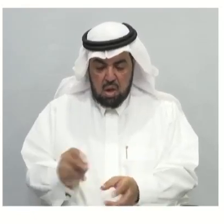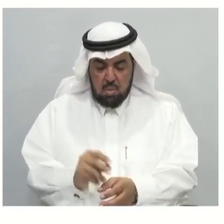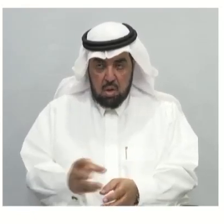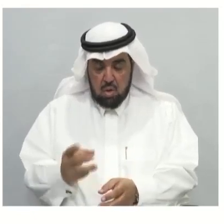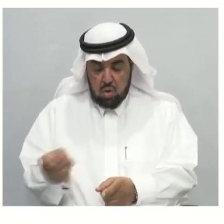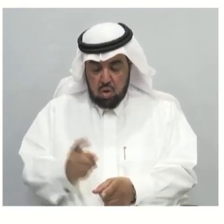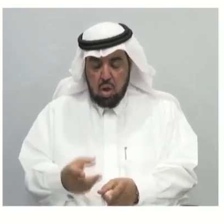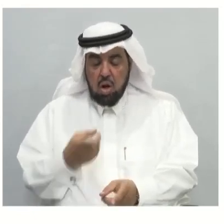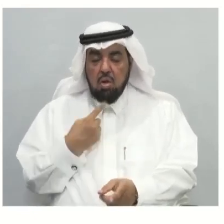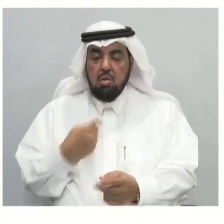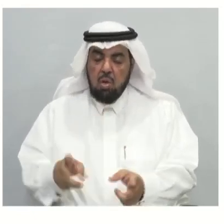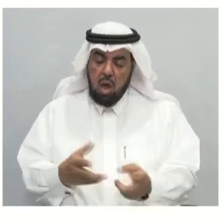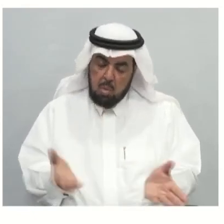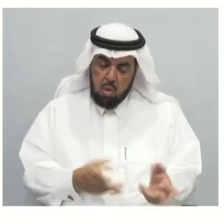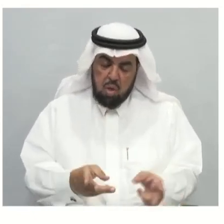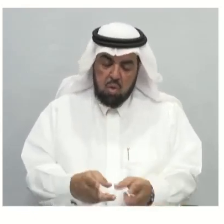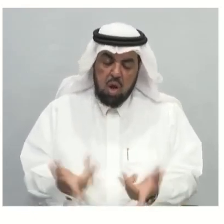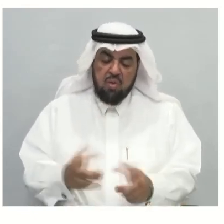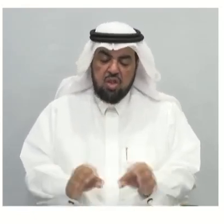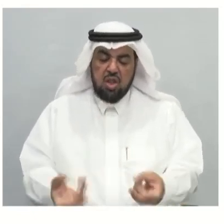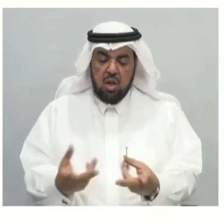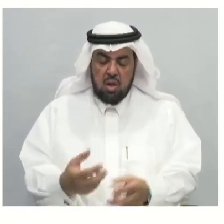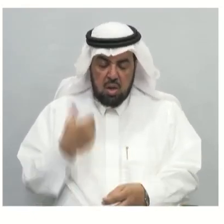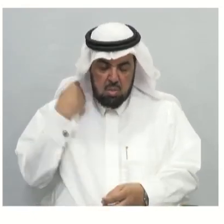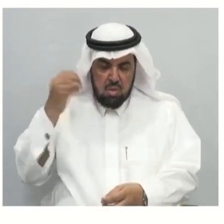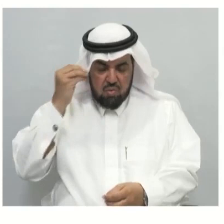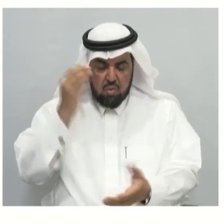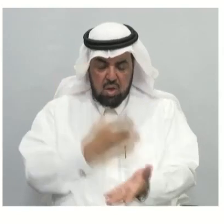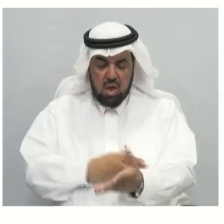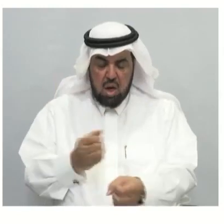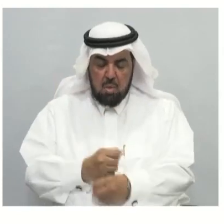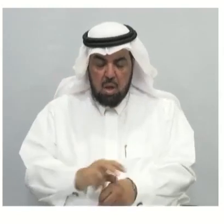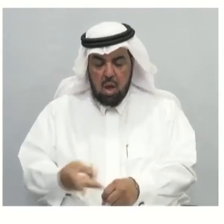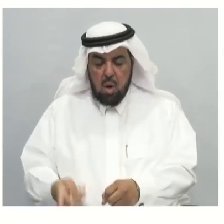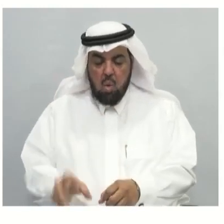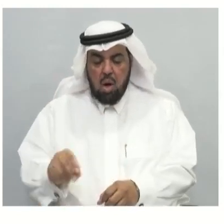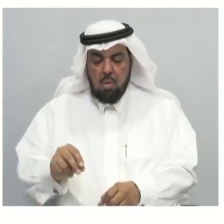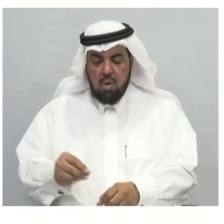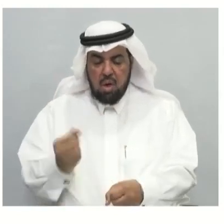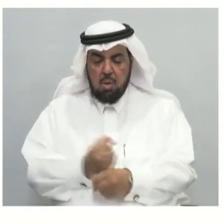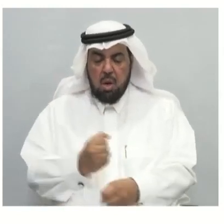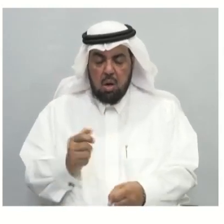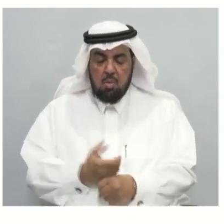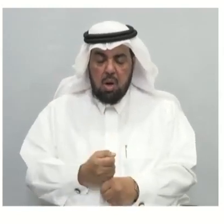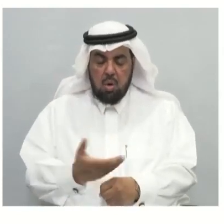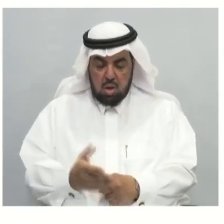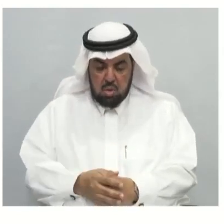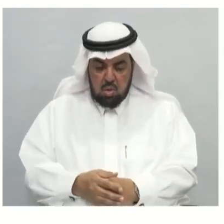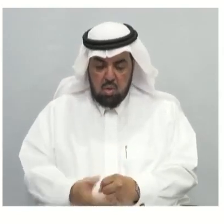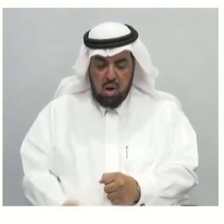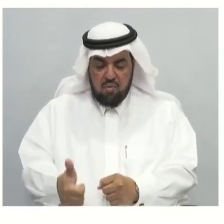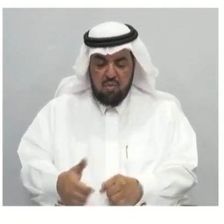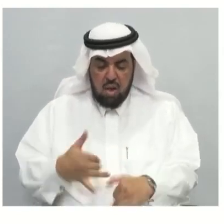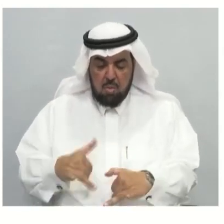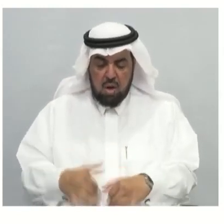استطلاعات رضا العملاء وكيفيه انشائها مفهوم تقرير الاعمال انواع نماذج الاعمال واستخداماتها وافضل